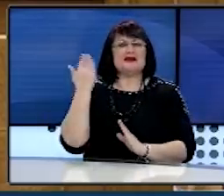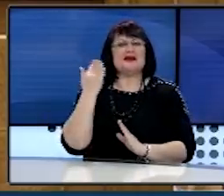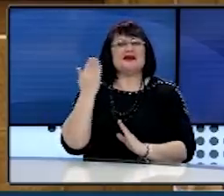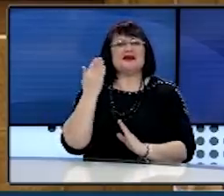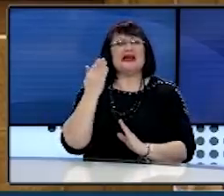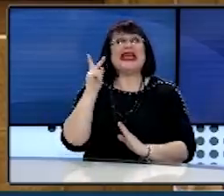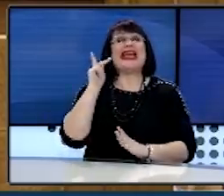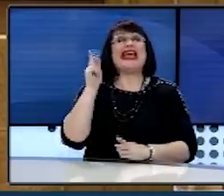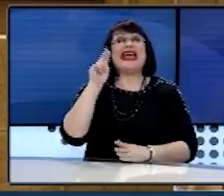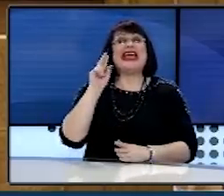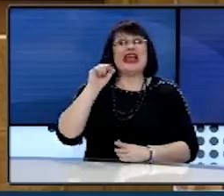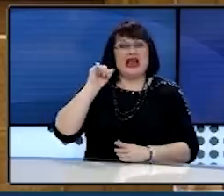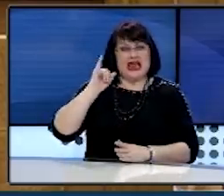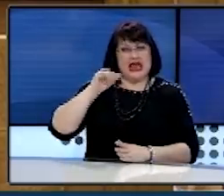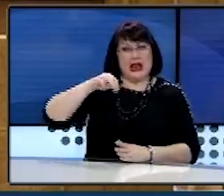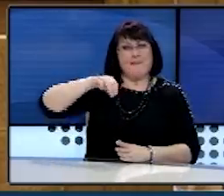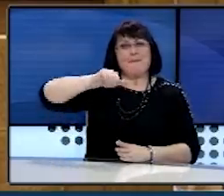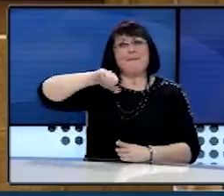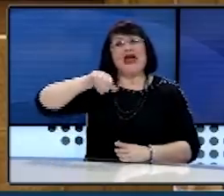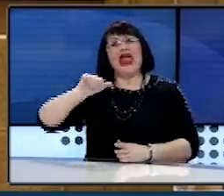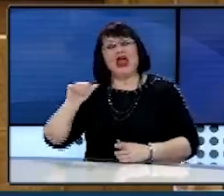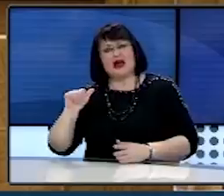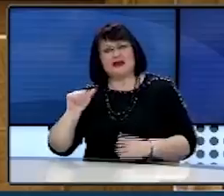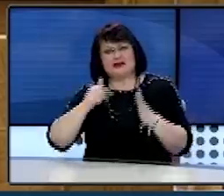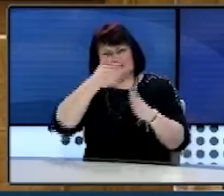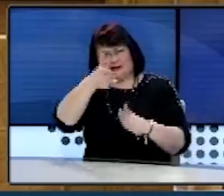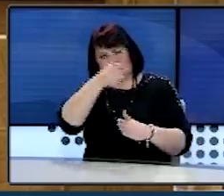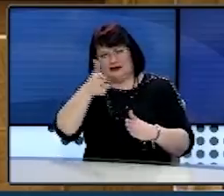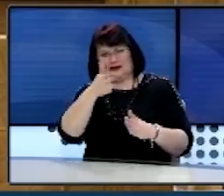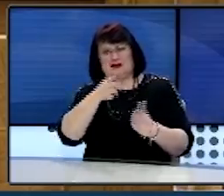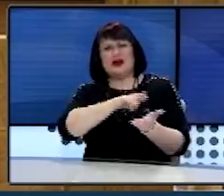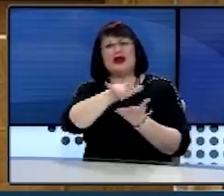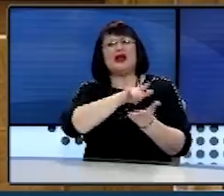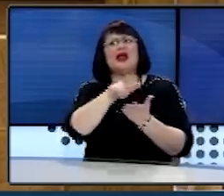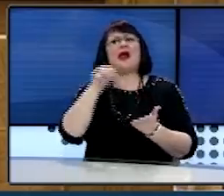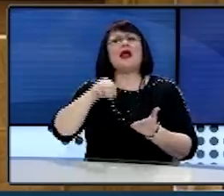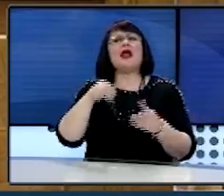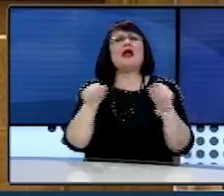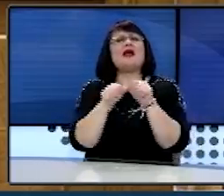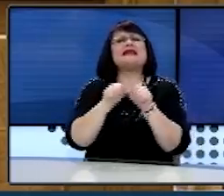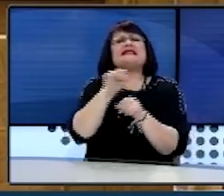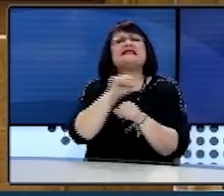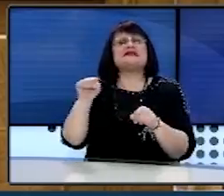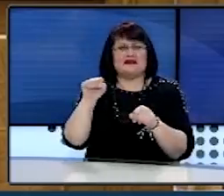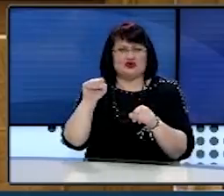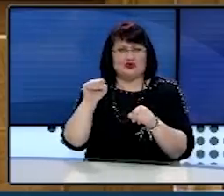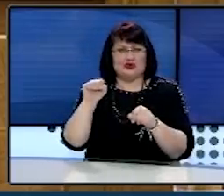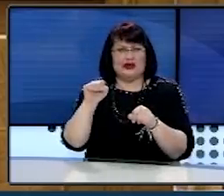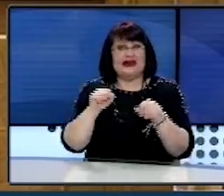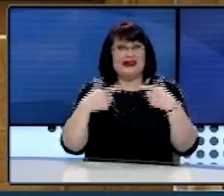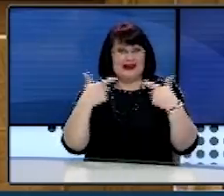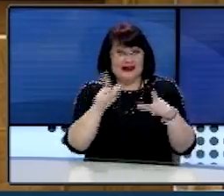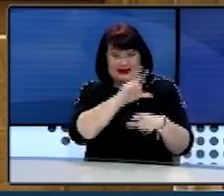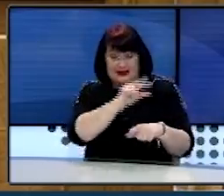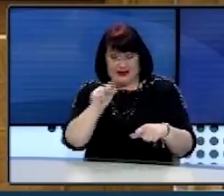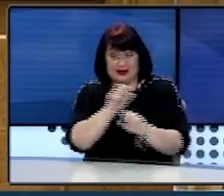της Κρυμαίας και γυρίστηκε στην αεροπορική βάση Μπελμπέκ κοντά στη Σεβαστούπολη. Το ίδιο πλάνο είχε